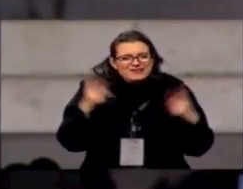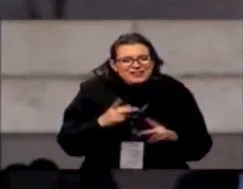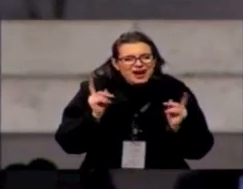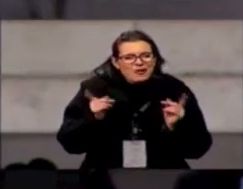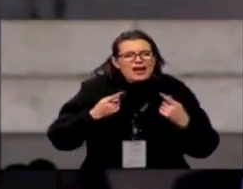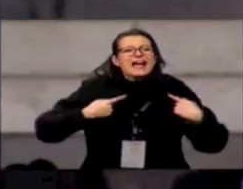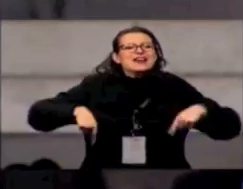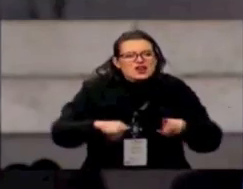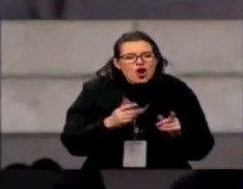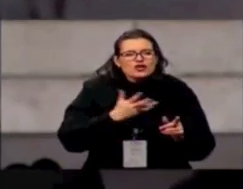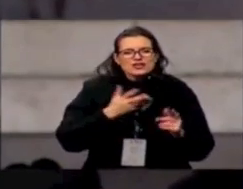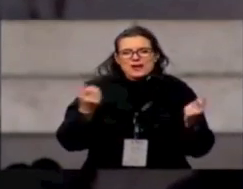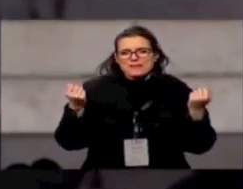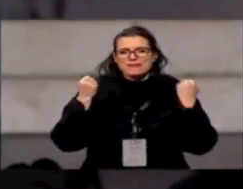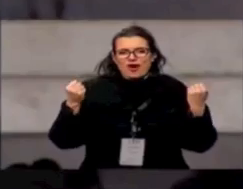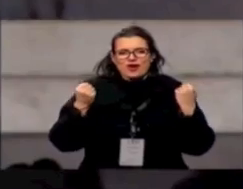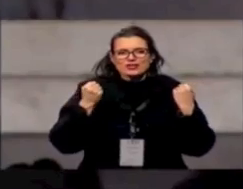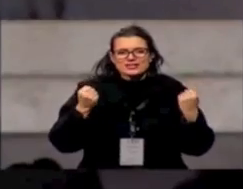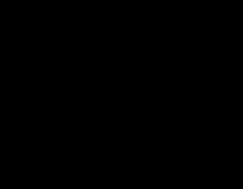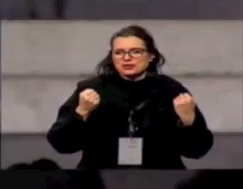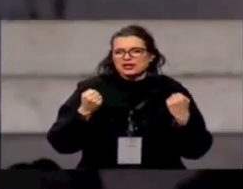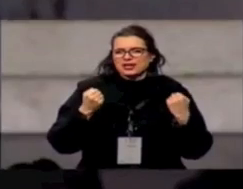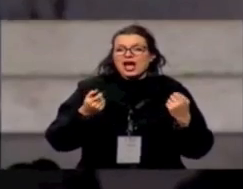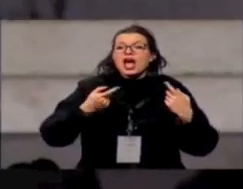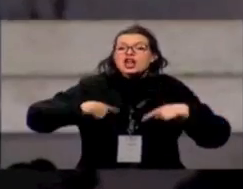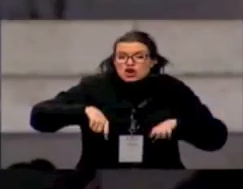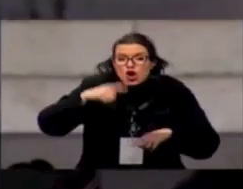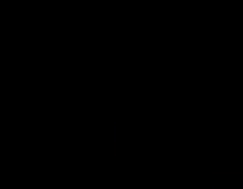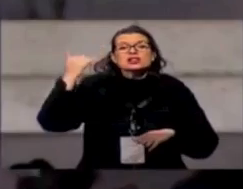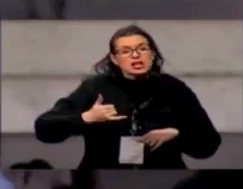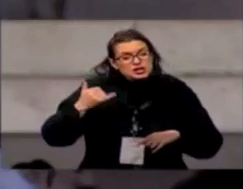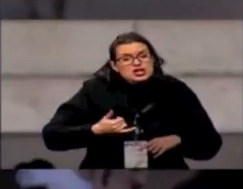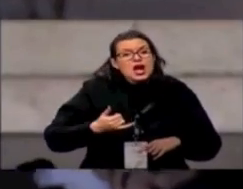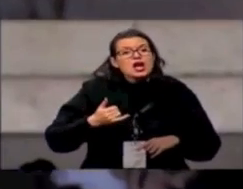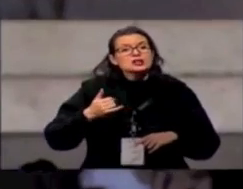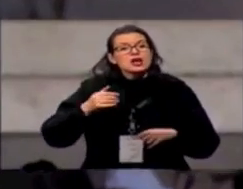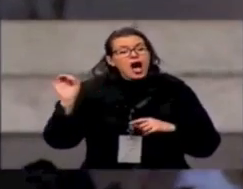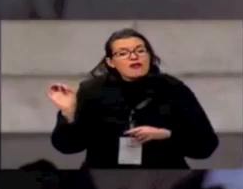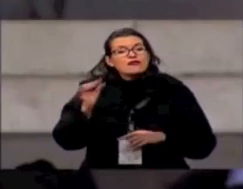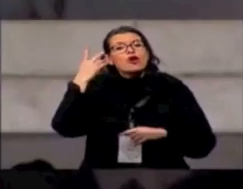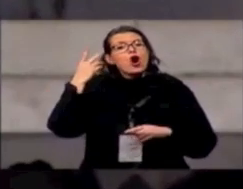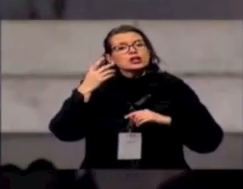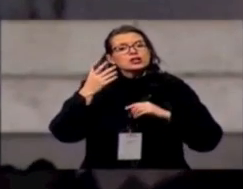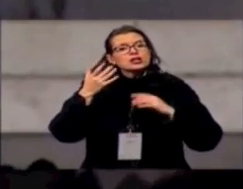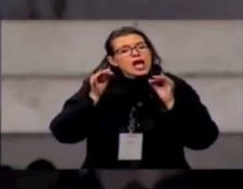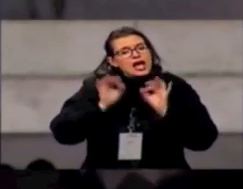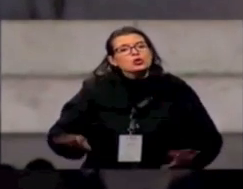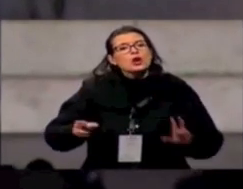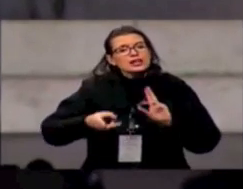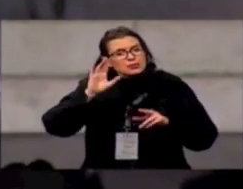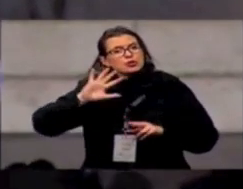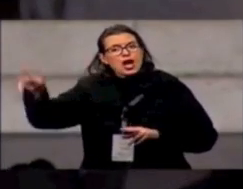più che siamo anche più intelligenti e preparati E spesso anche più educati non sempre ma spesso più educati